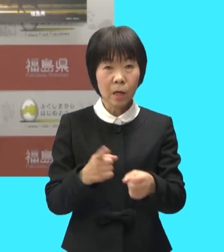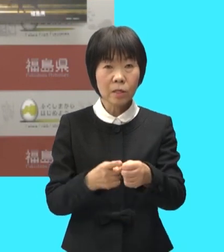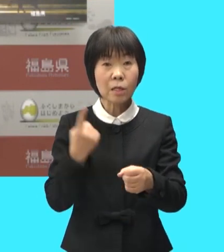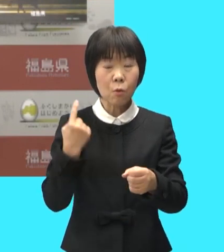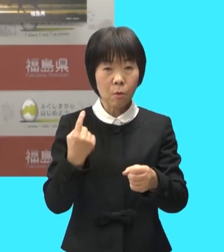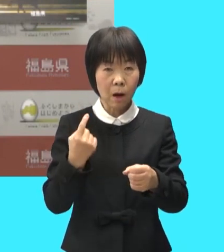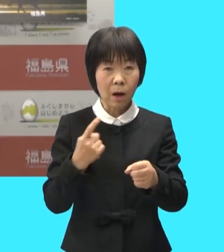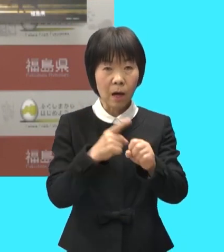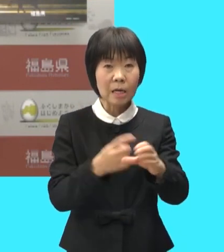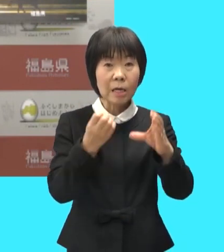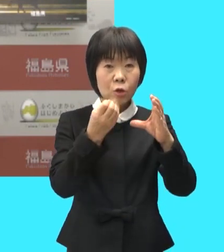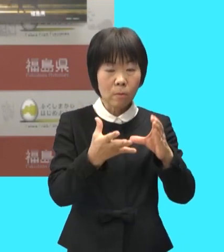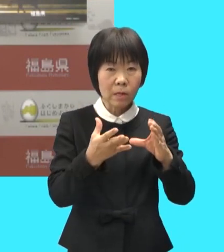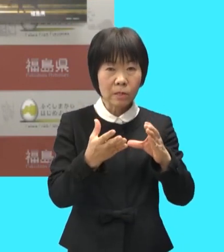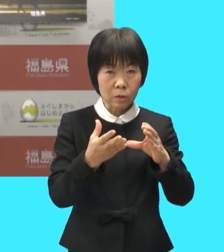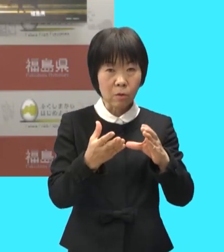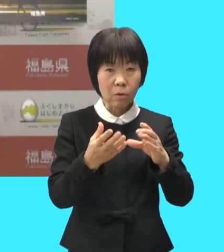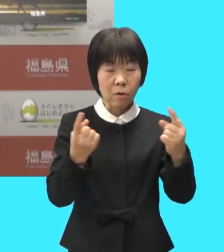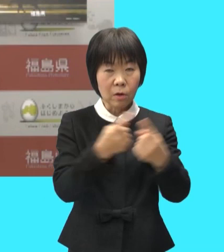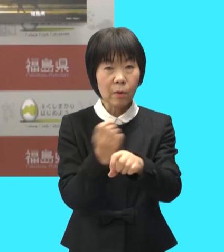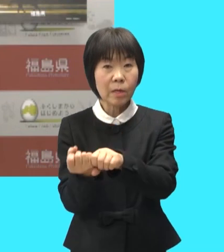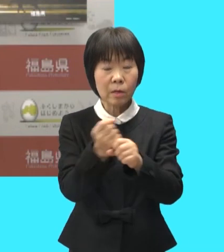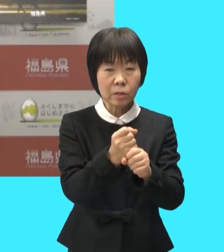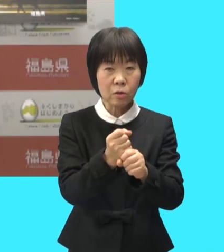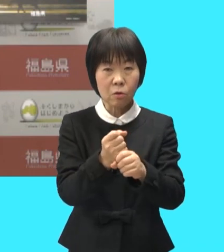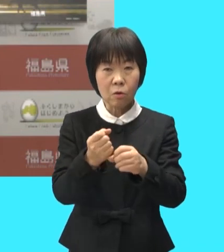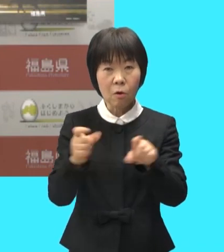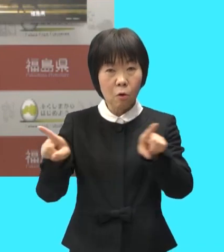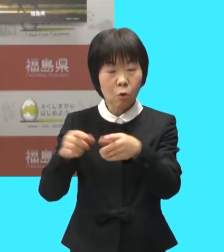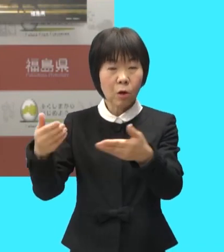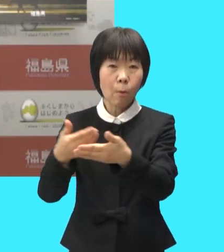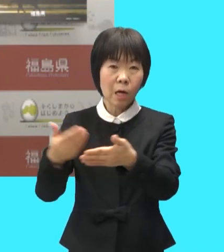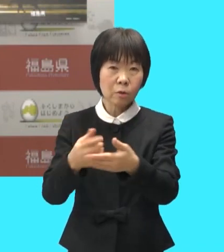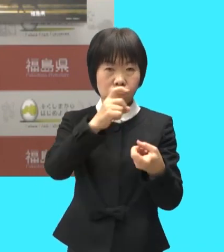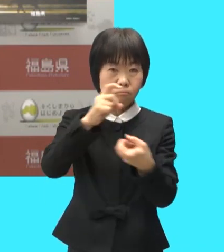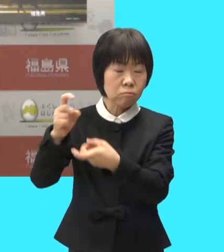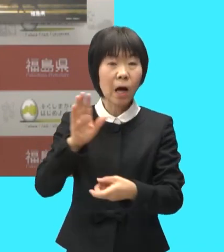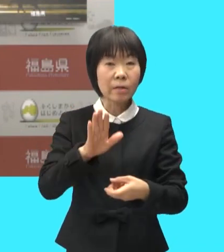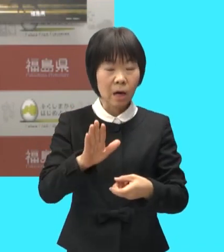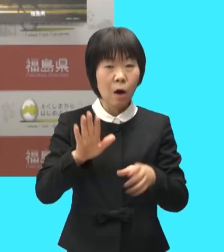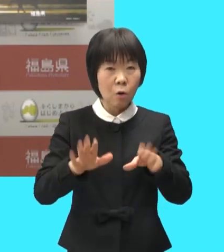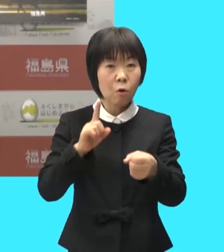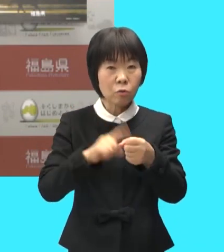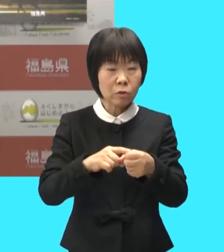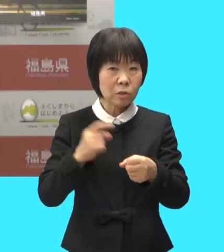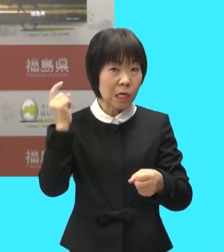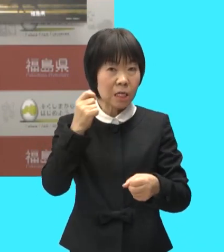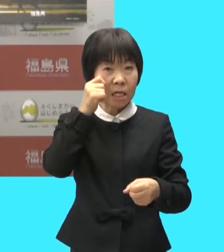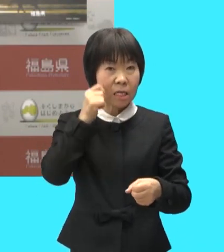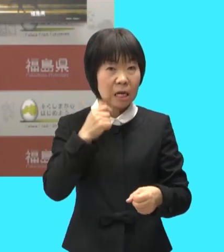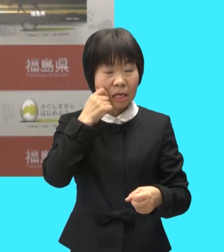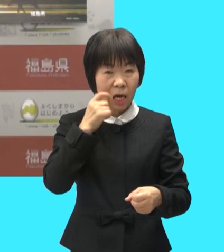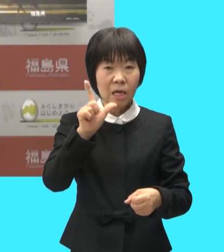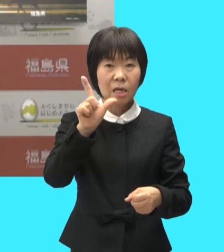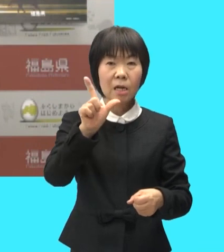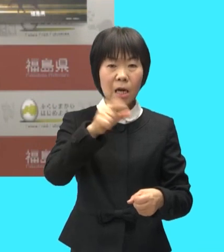昨年はイノベーション、リノベーション、コラボレーションという言葉を確か話されたと思うんですけど、今年ちょっと聞き慣れないレゾリュー